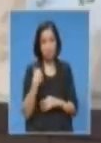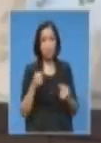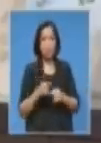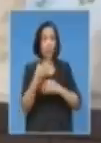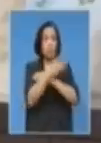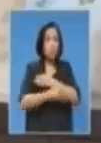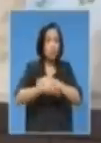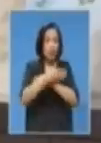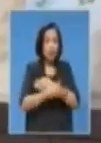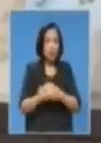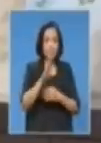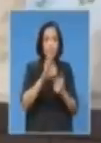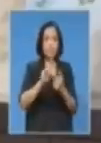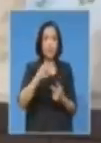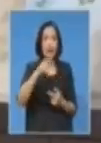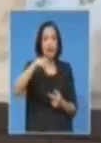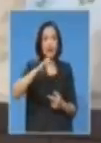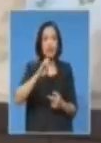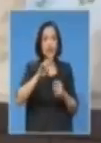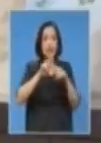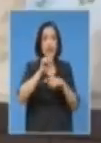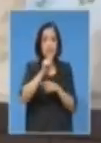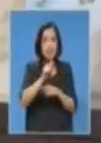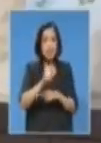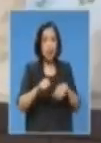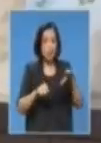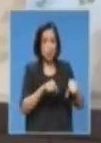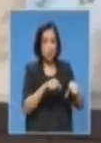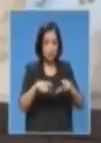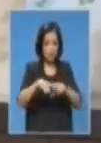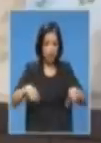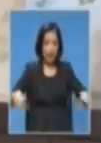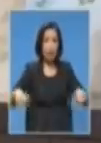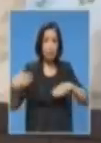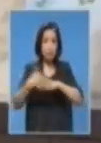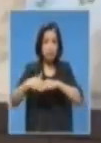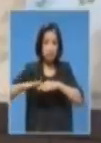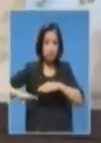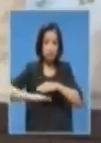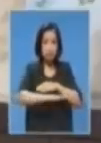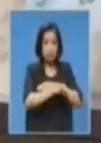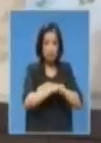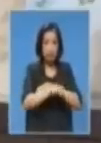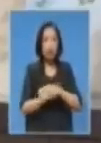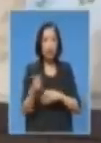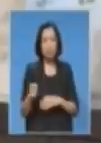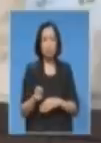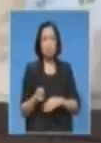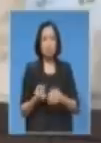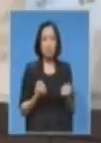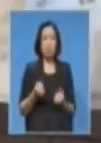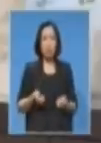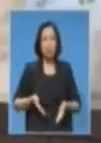หัวลำโพงนะครับอันนี้ก็เป็น5โครงการที่อยู่ในระหว่างดำเนินการนะครับทีนี้ในส่วนที่กำลังจะมาน